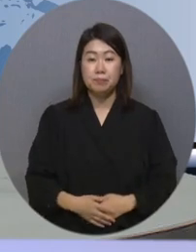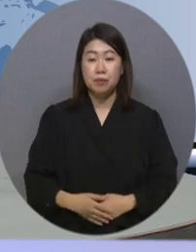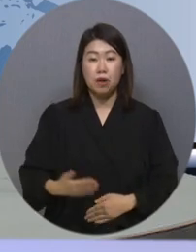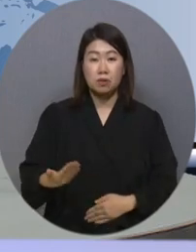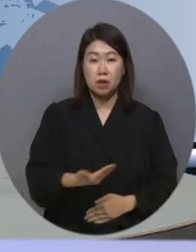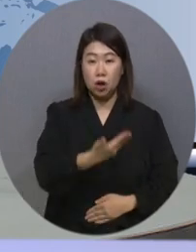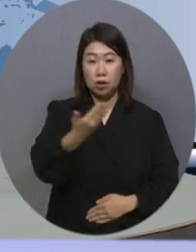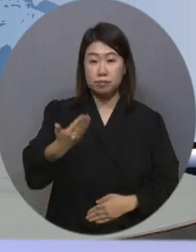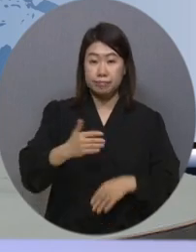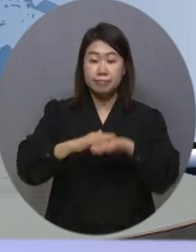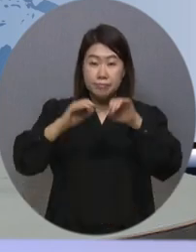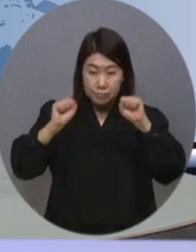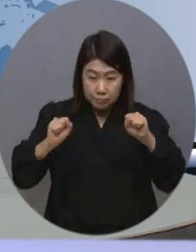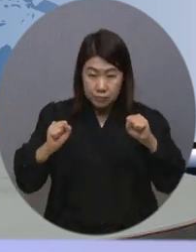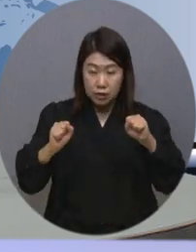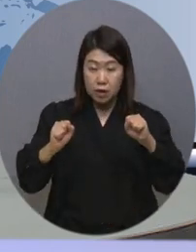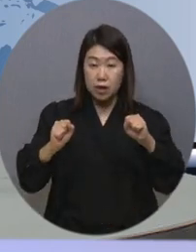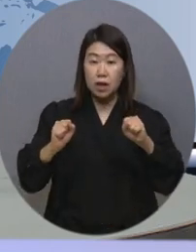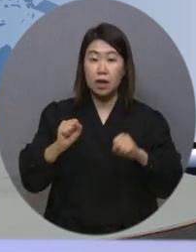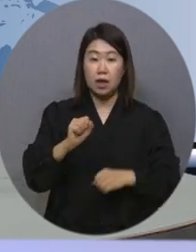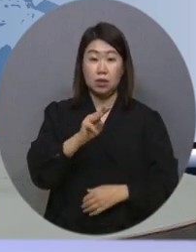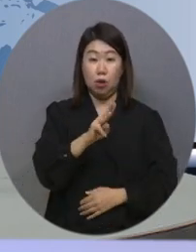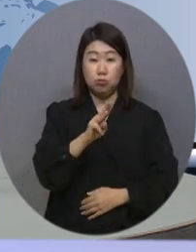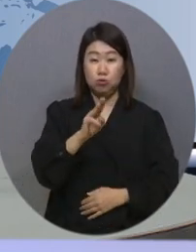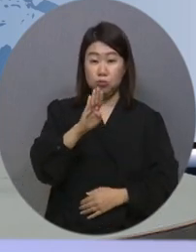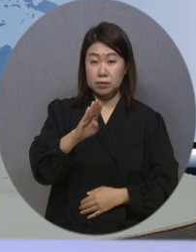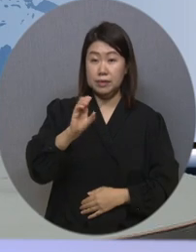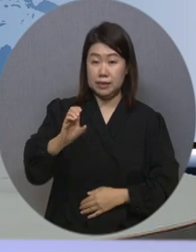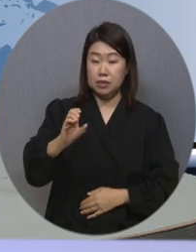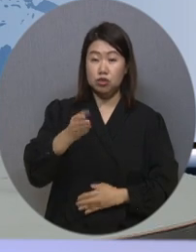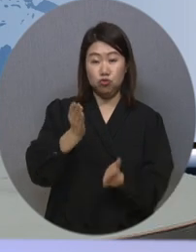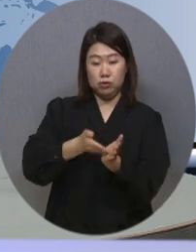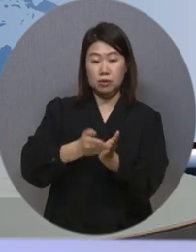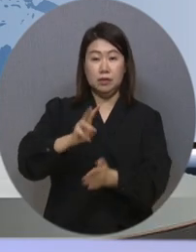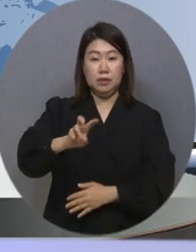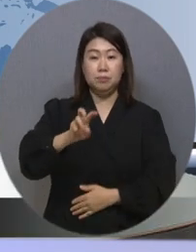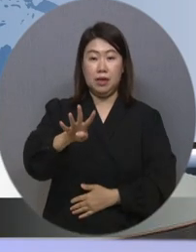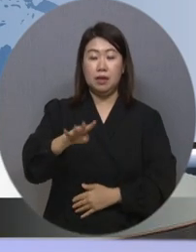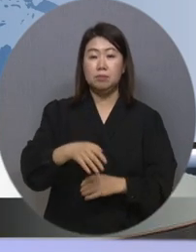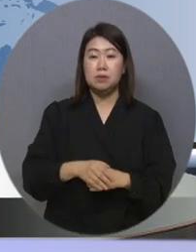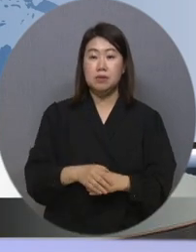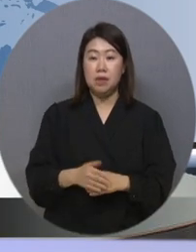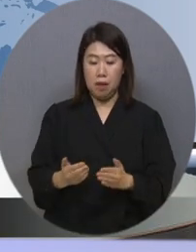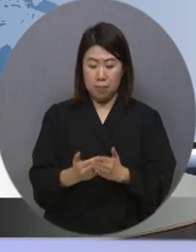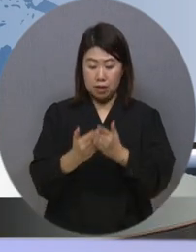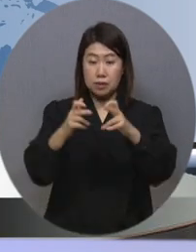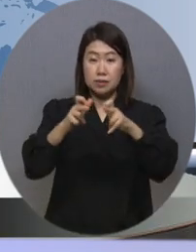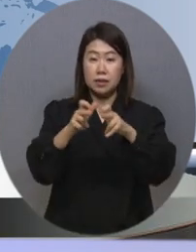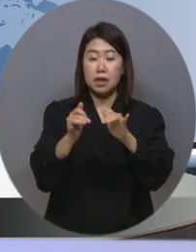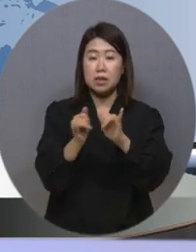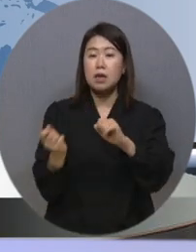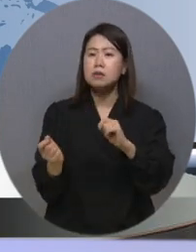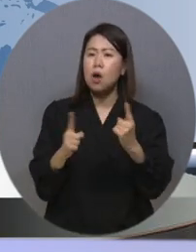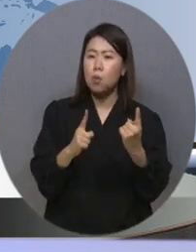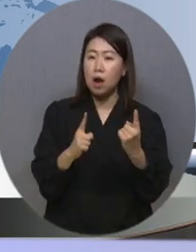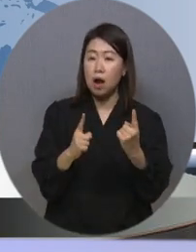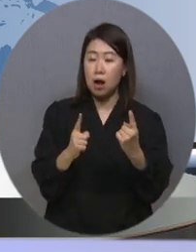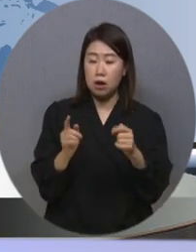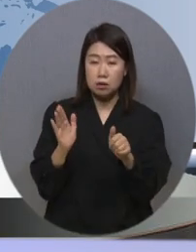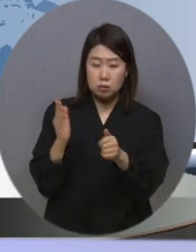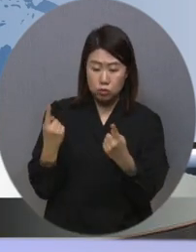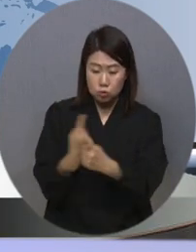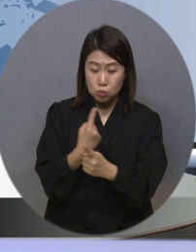시청자 여러분 안녕하십니까? WBC 복지TV 뉴스 24입니다. 발달장애인의 재활치료를 스마트하게